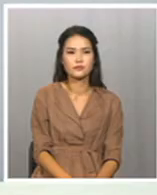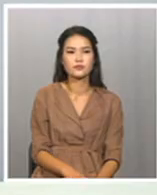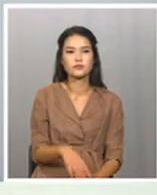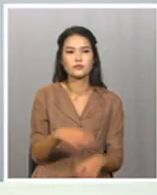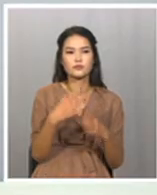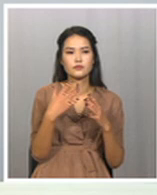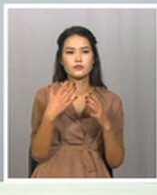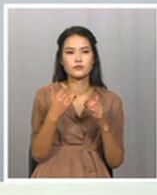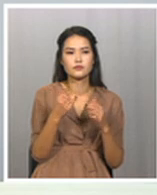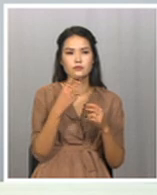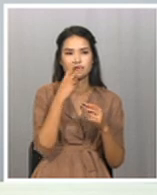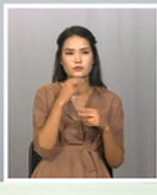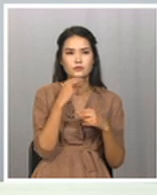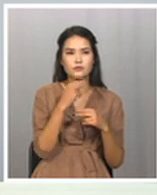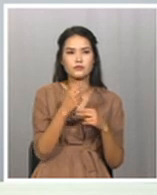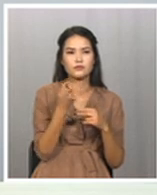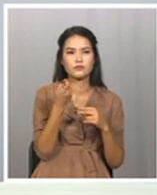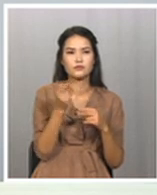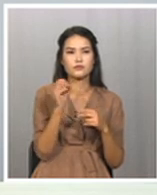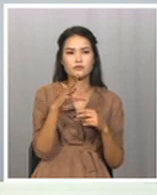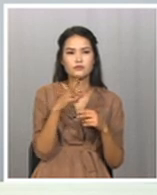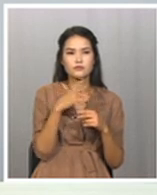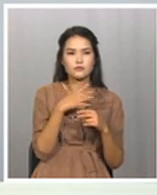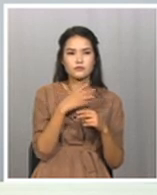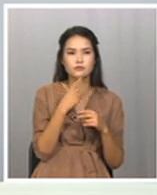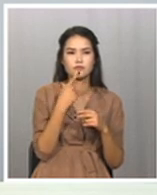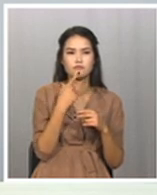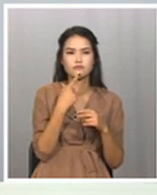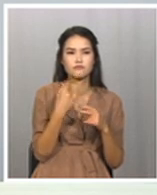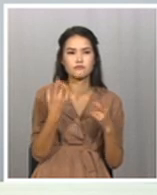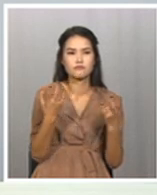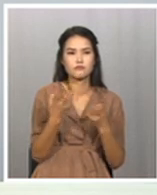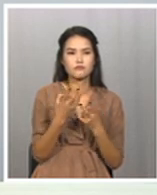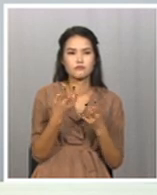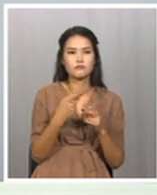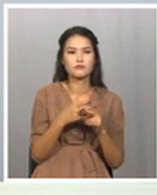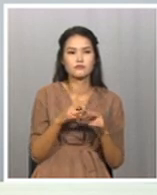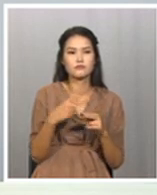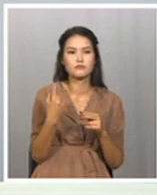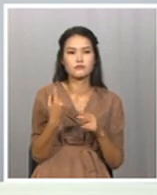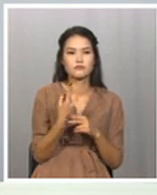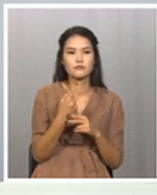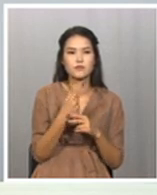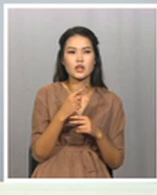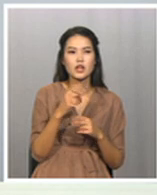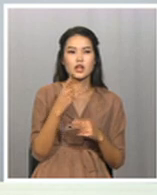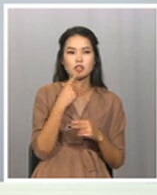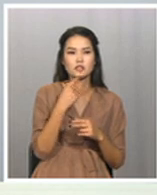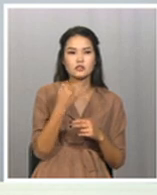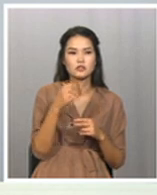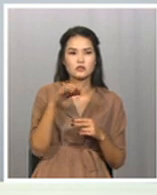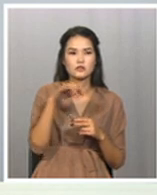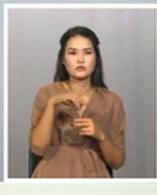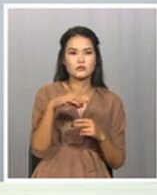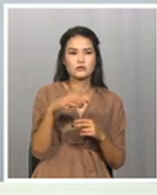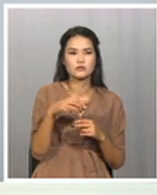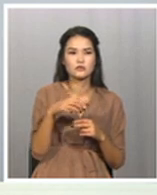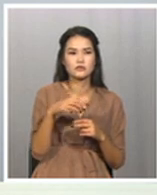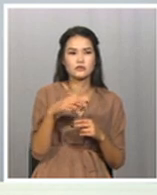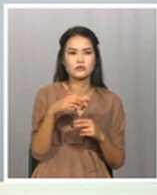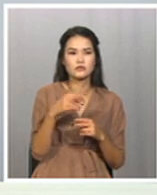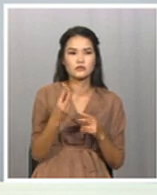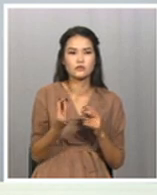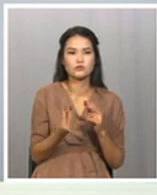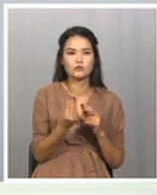Реакцияны, балалар, аздап қыздыруымыз қажет болады. Ол үшін ең бірінші қыздырғыш құралдарды жұмыс істеу үшін спирт